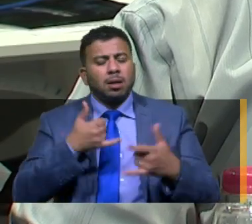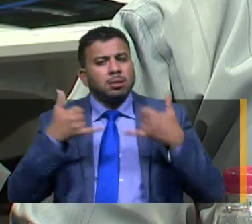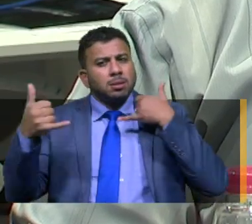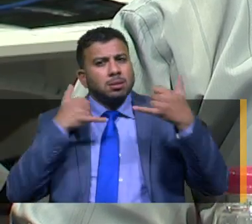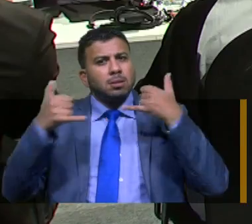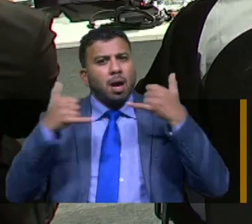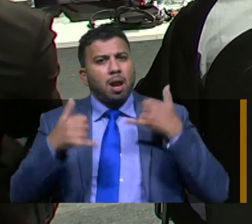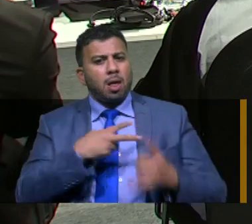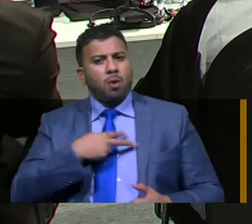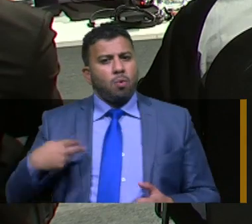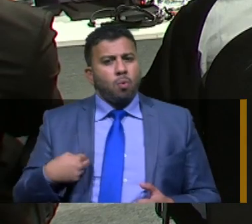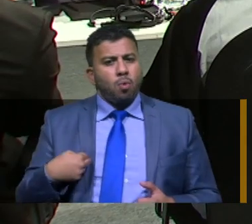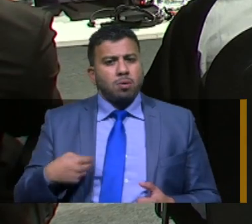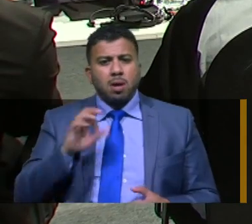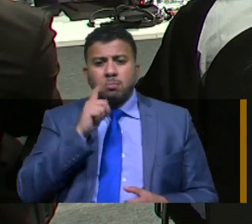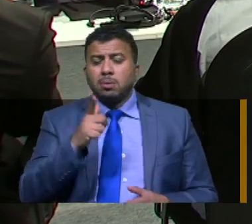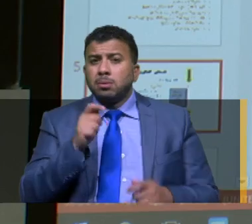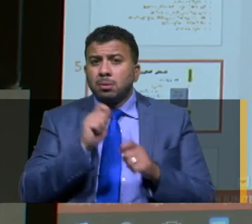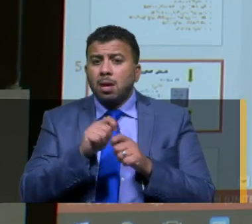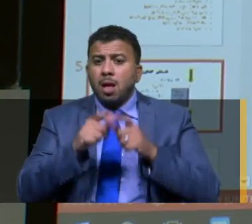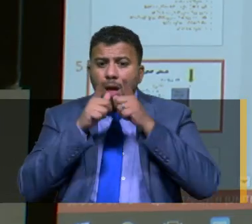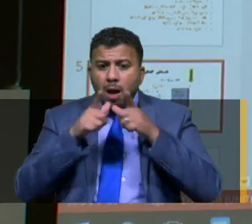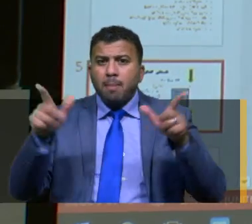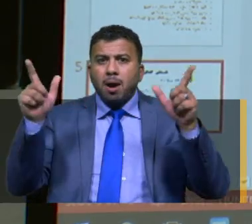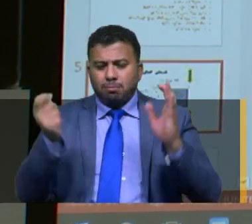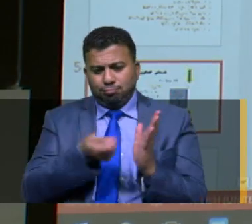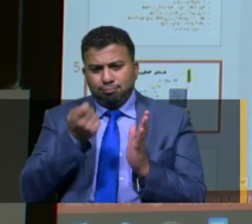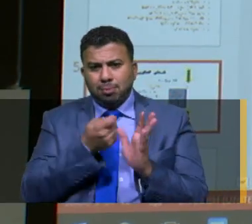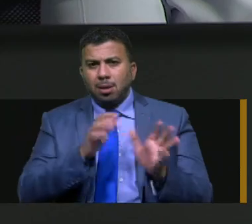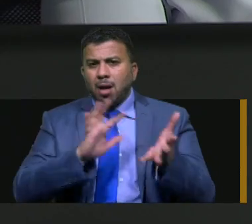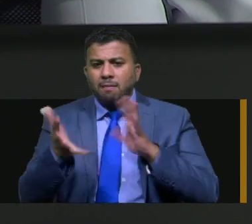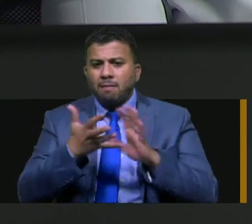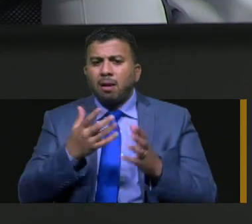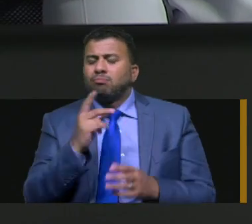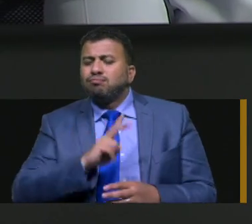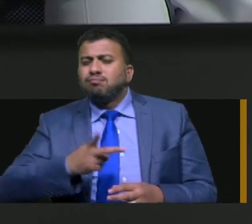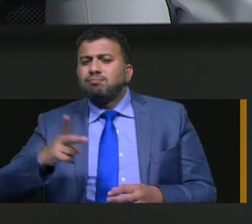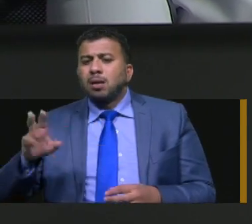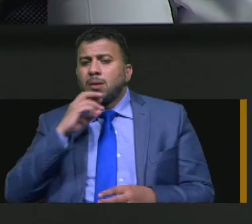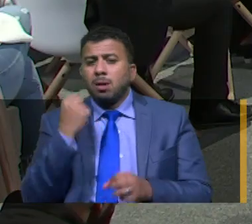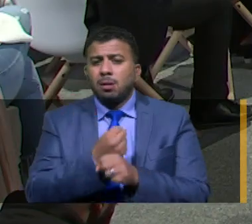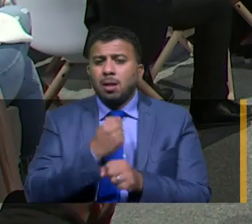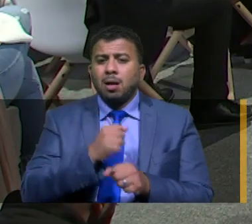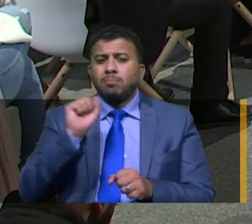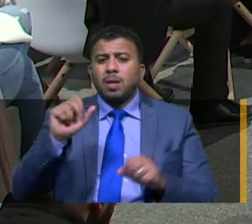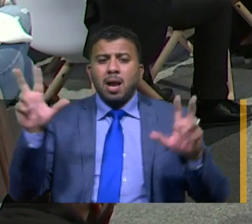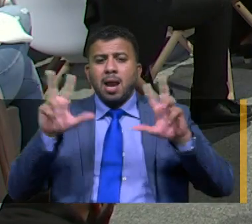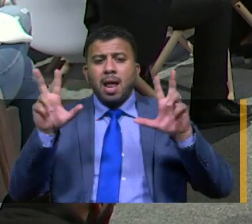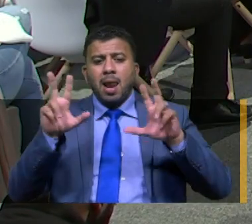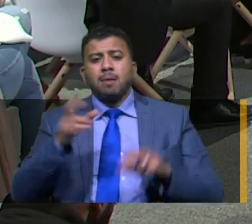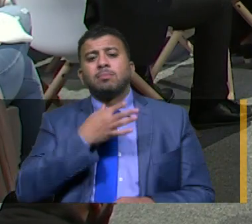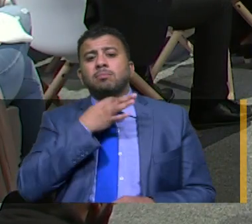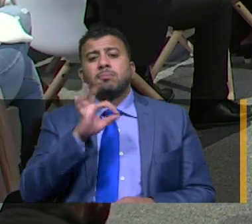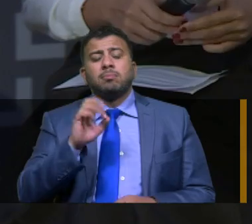الحكومي، ومنها ورشة صناعة الأخبار الدولية والوسائط المتعددة وورشة دور الإعلام الجديد في